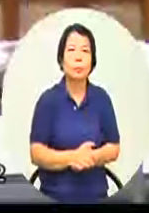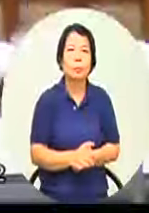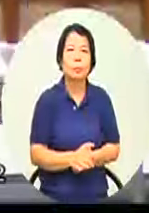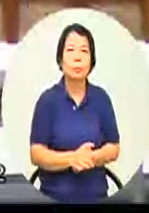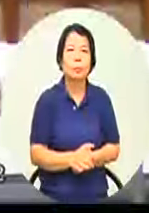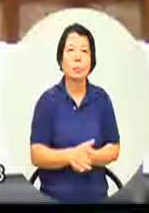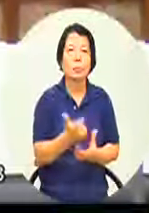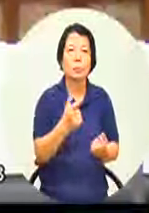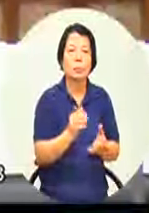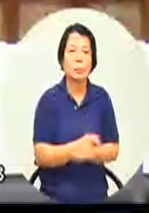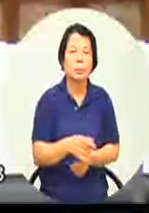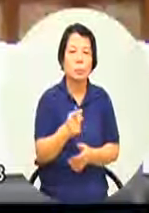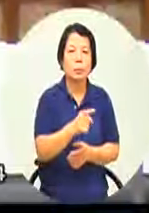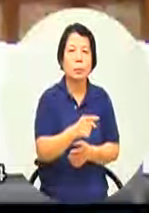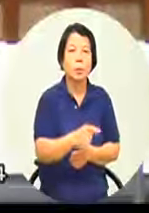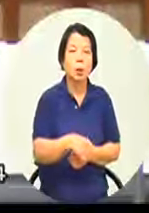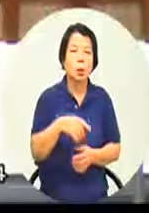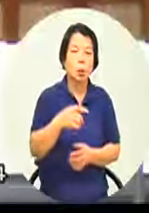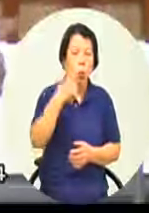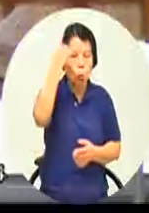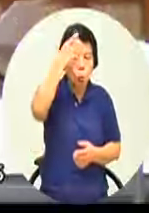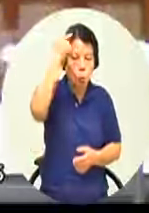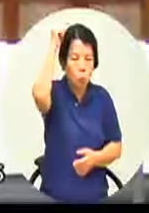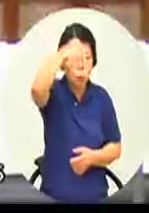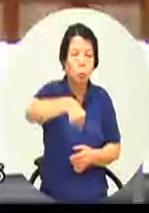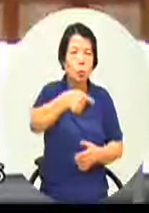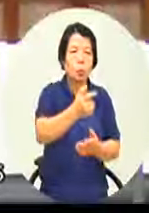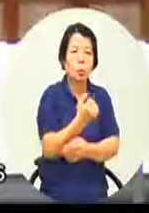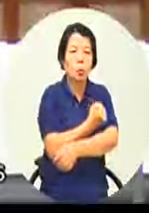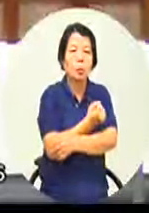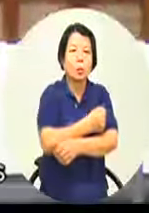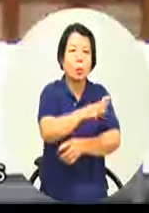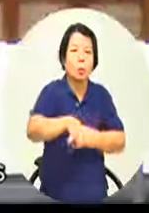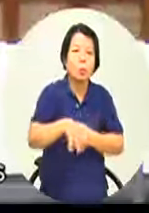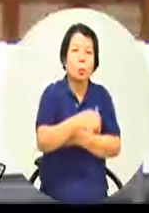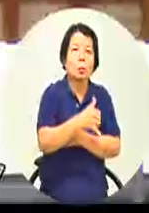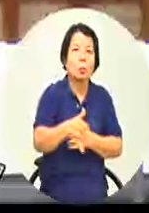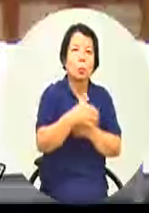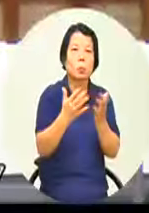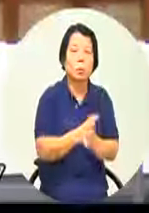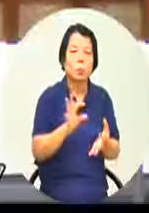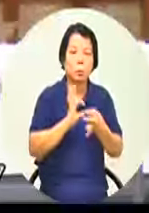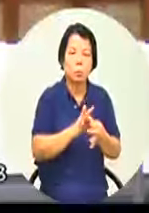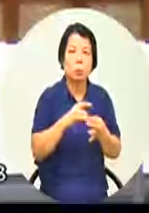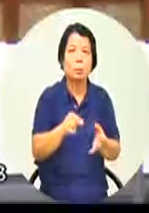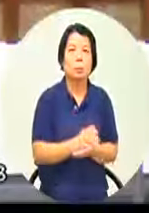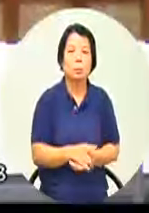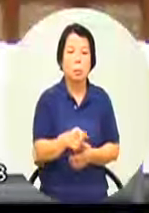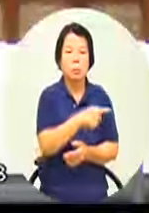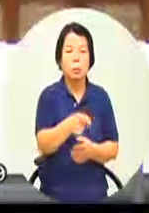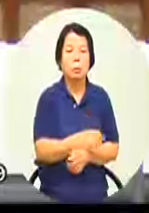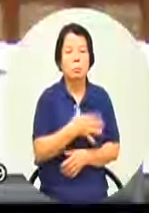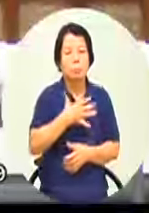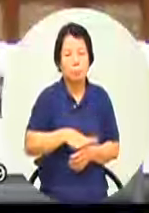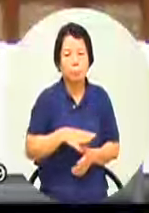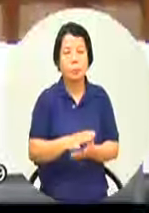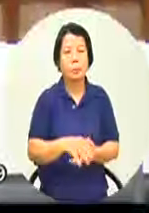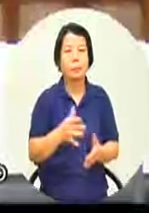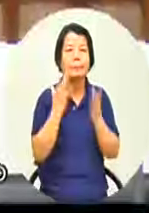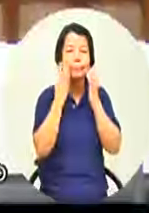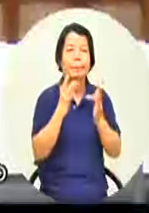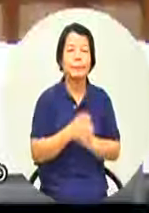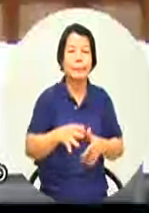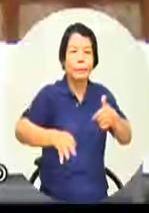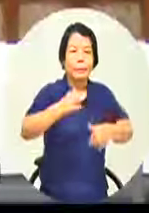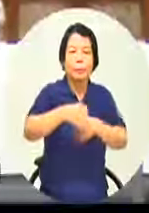蹋这些辛苦的传统市场的这些辛苦的果农、蔬农们？因为他们也很无奈，他们的菜价来自于